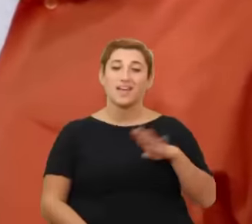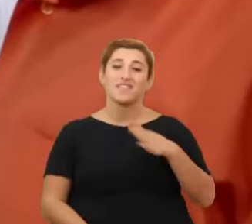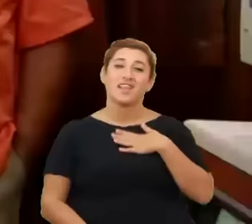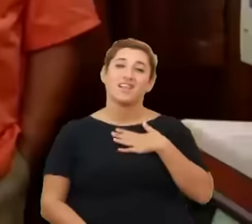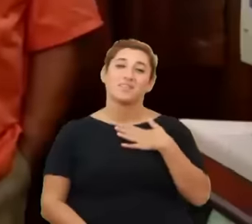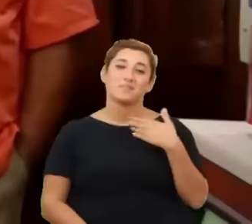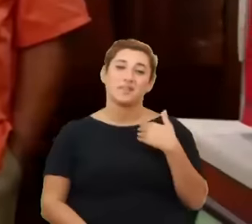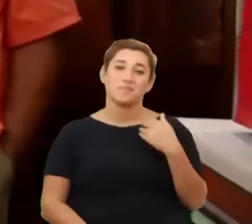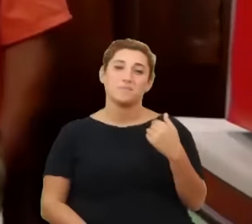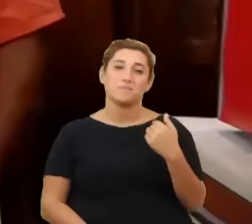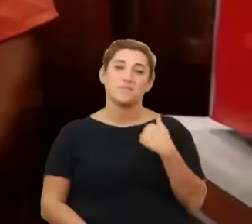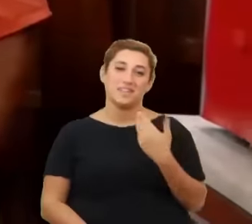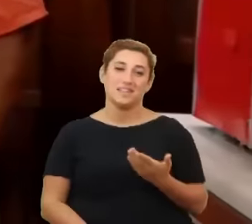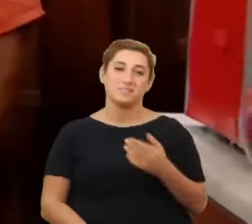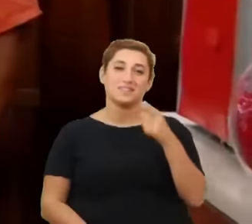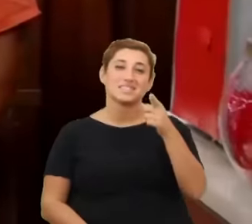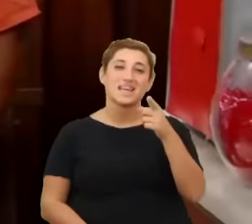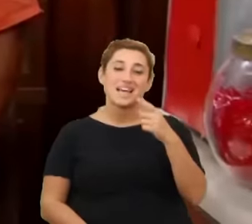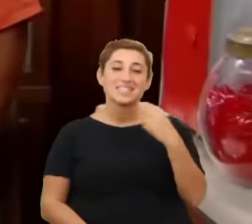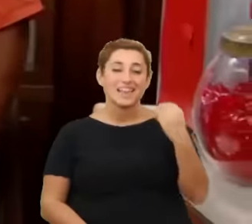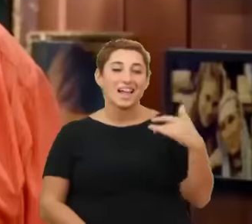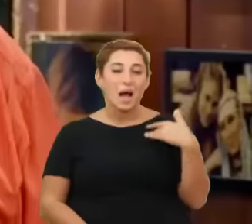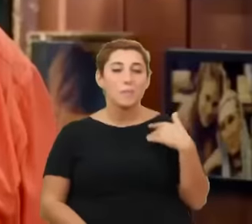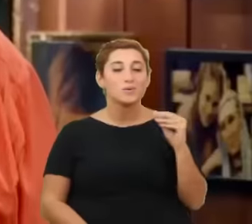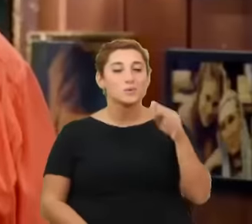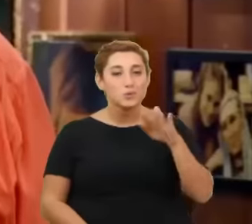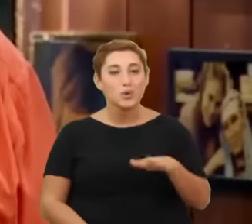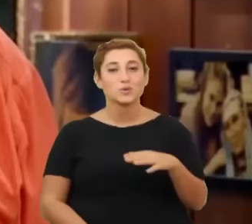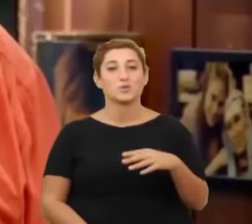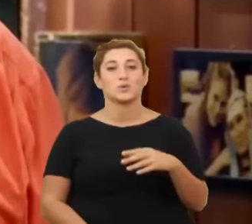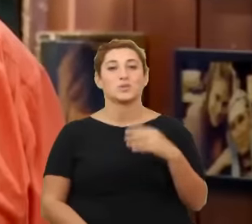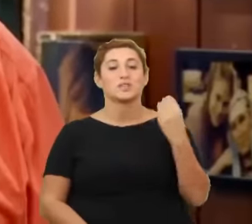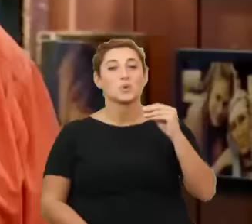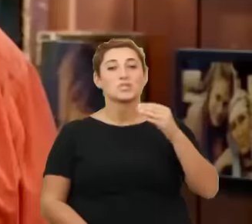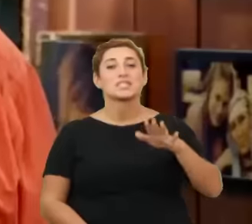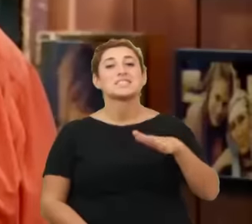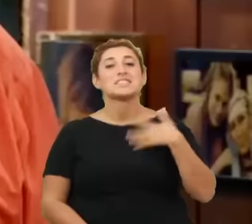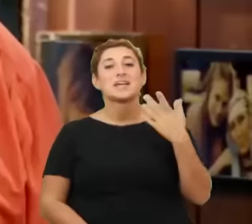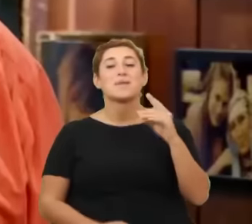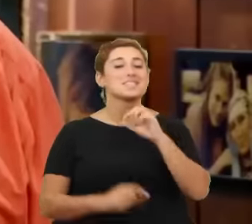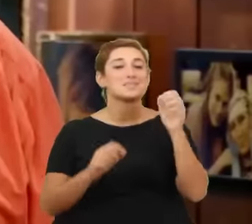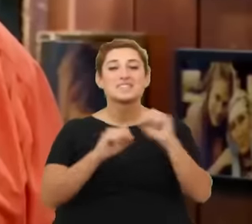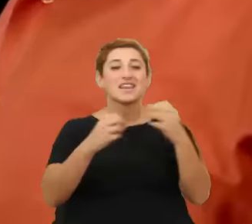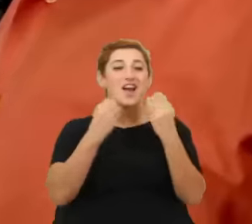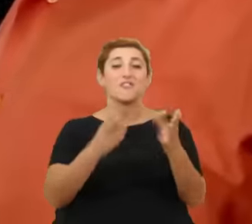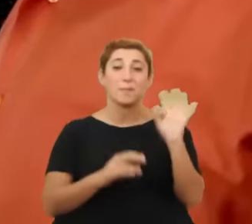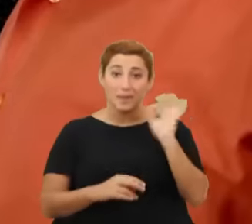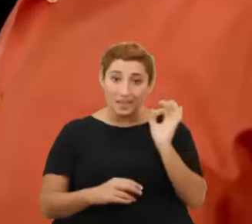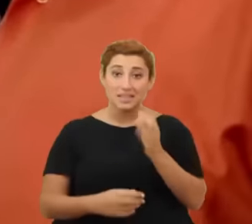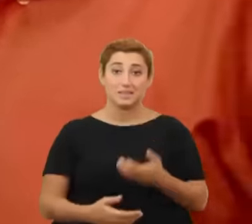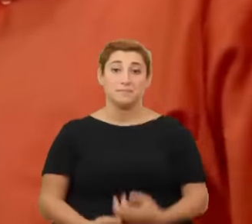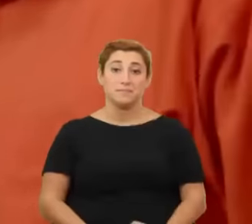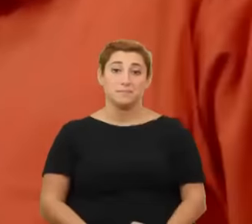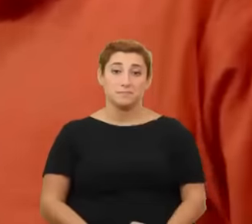Evladım bileyim be. Sensin ey kalpli çocuk. İslah çocuk istemezsin. Şimdi senin fenalığını bileyim ben